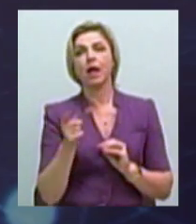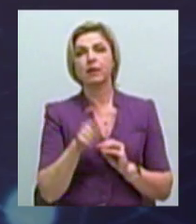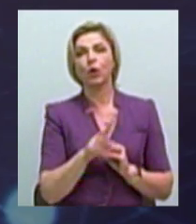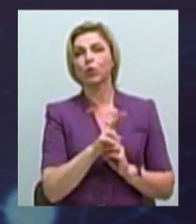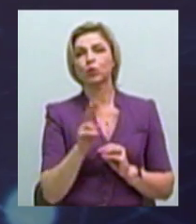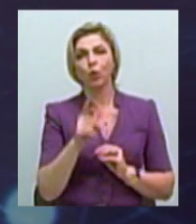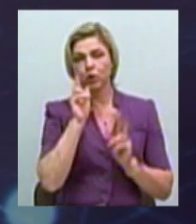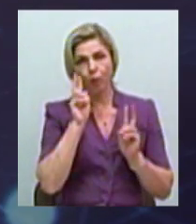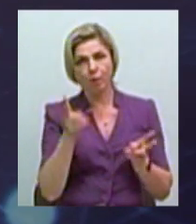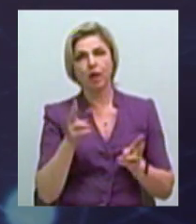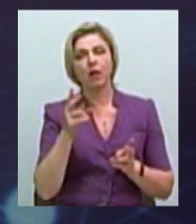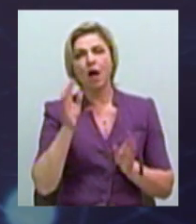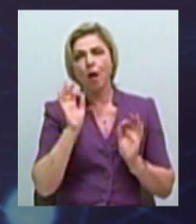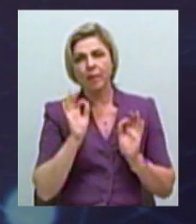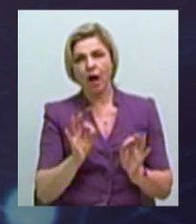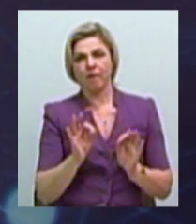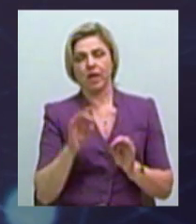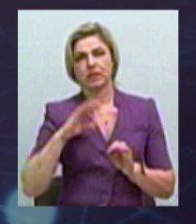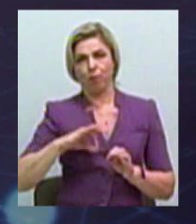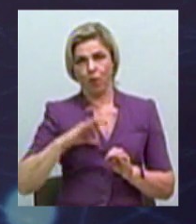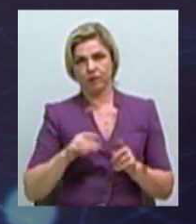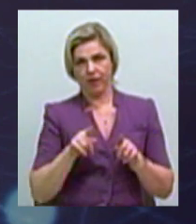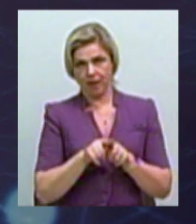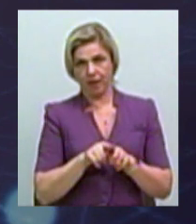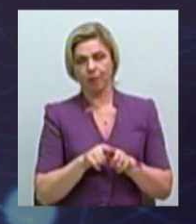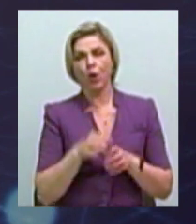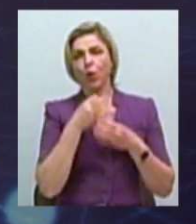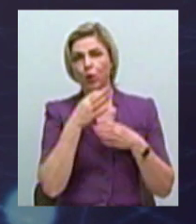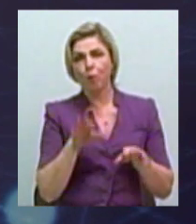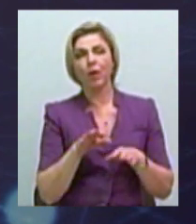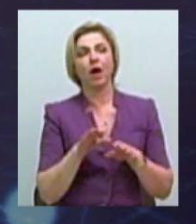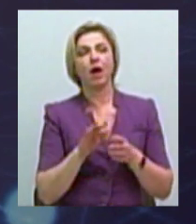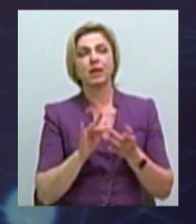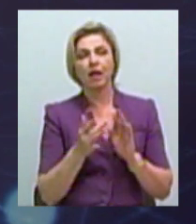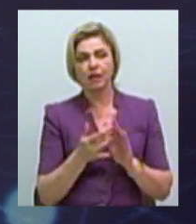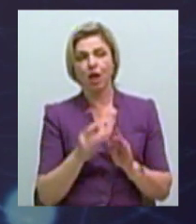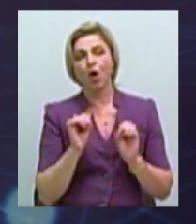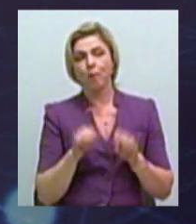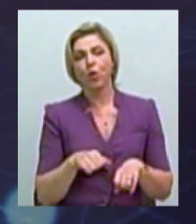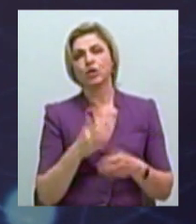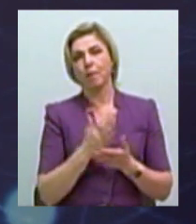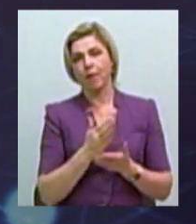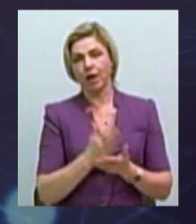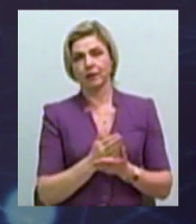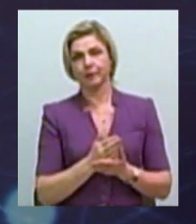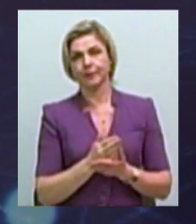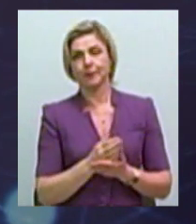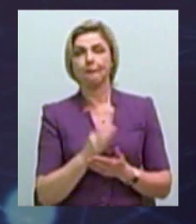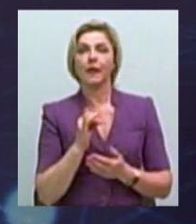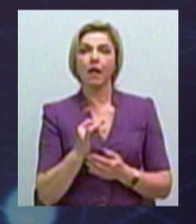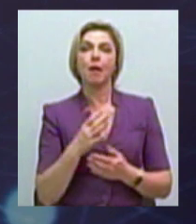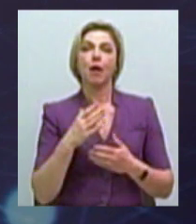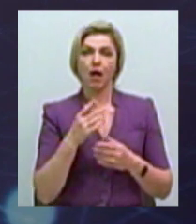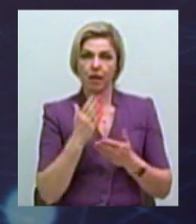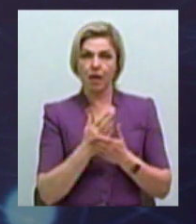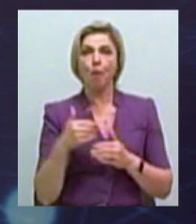вміє розумно користуватися відповідними ресурсами. Тобто будь-який ресурс, який не візьми, він може мати як позитивні наслідки